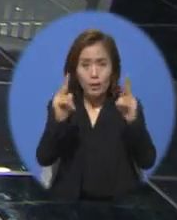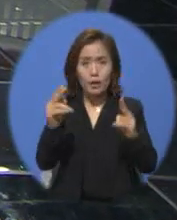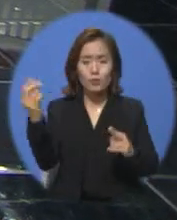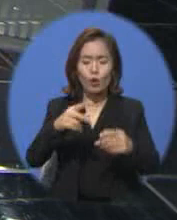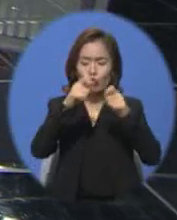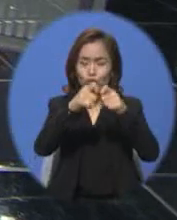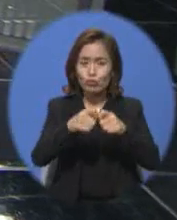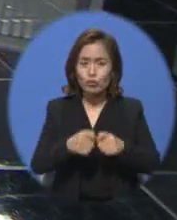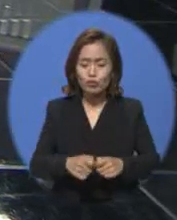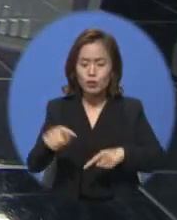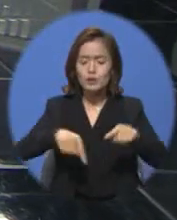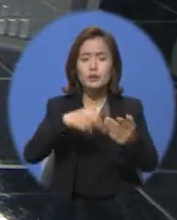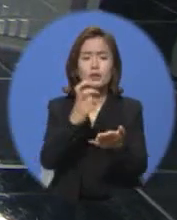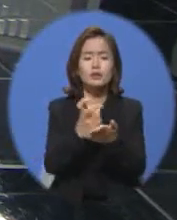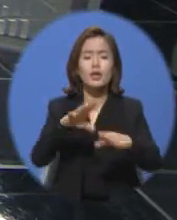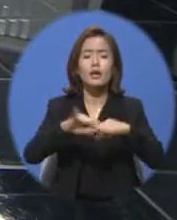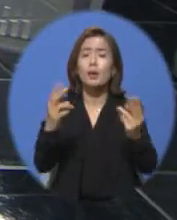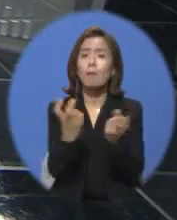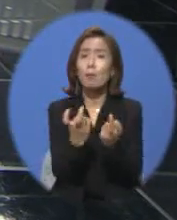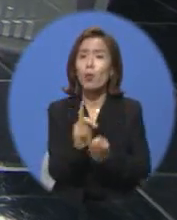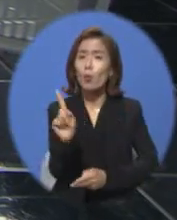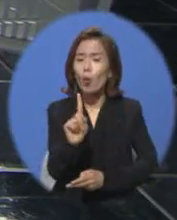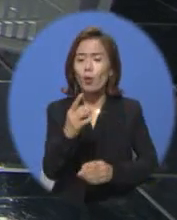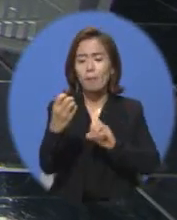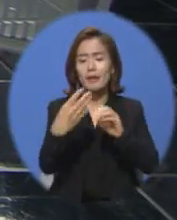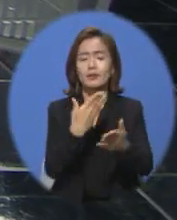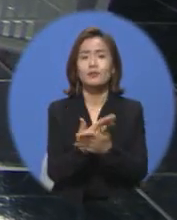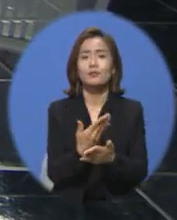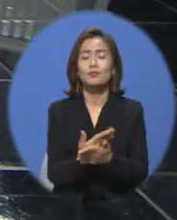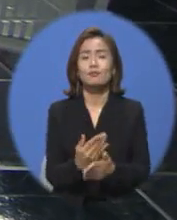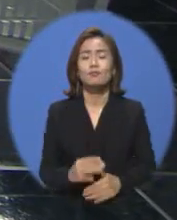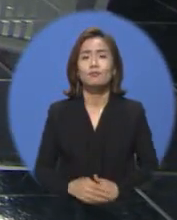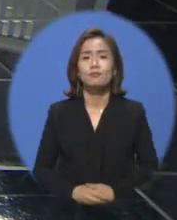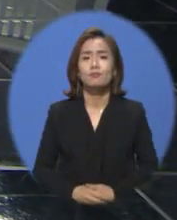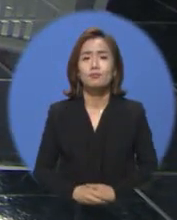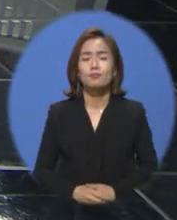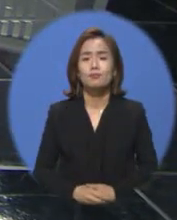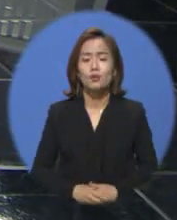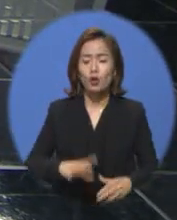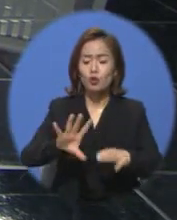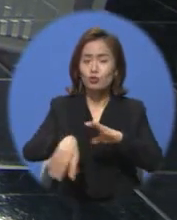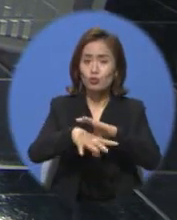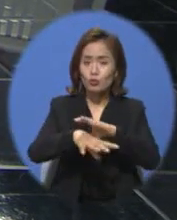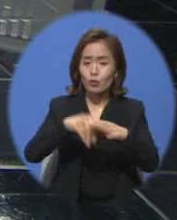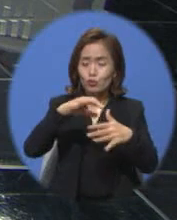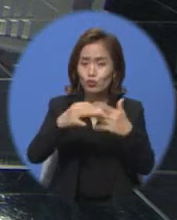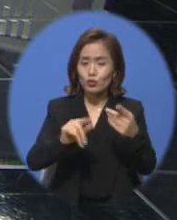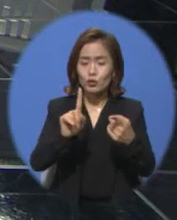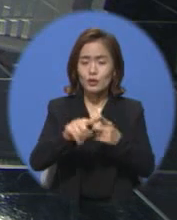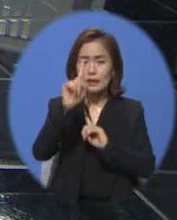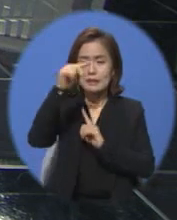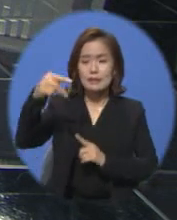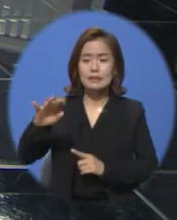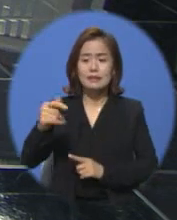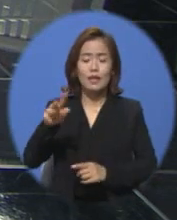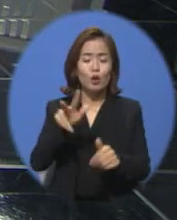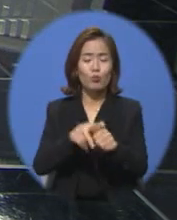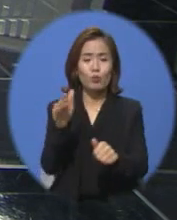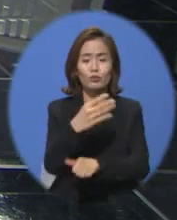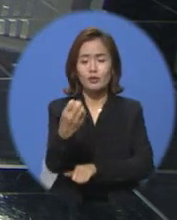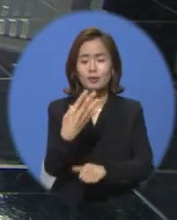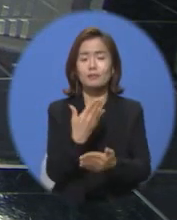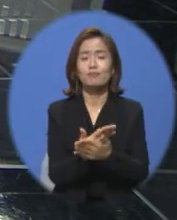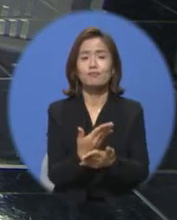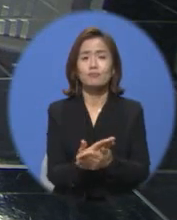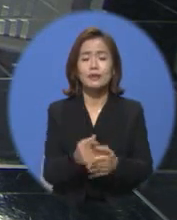광주역도시 재생사업의미래 발전을위한비전과구체적인정책대안을공유해주십시오.예. 추첨순서에따라이승남후보가 먼저